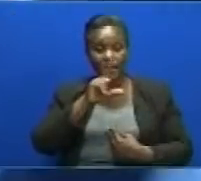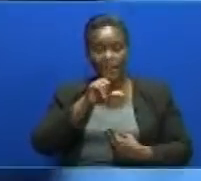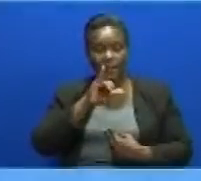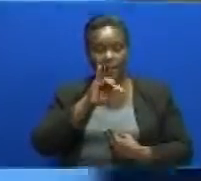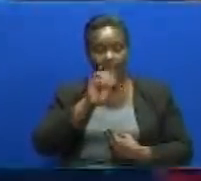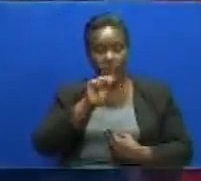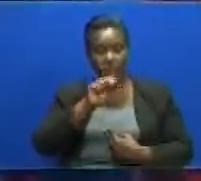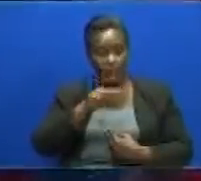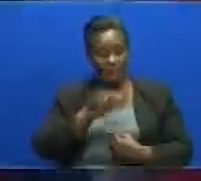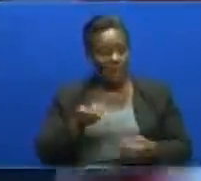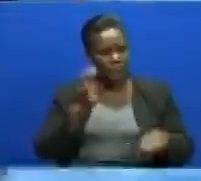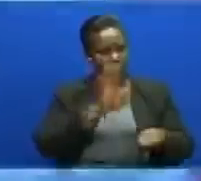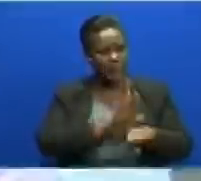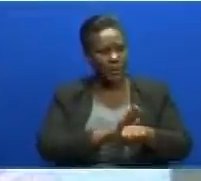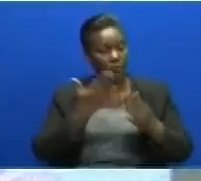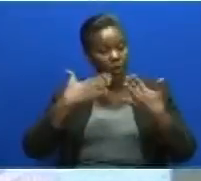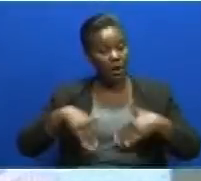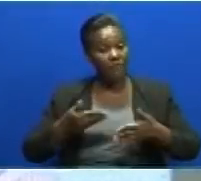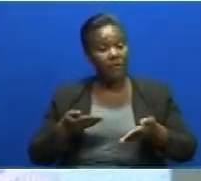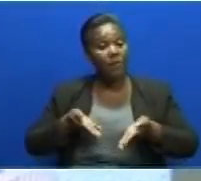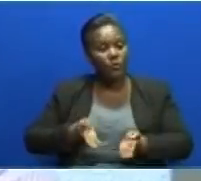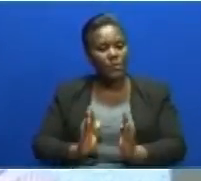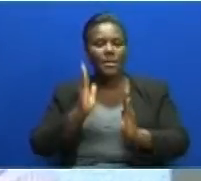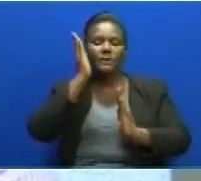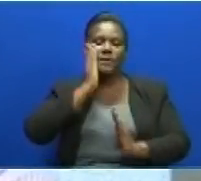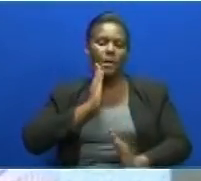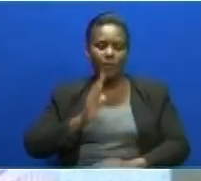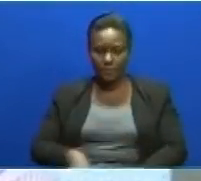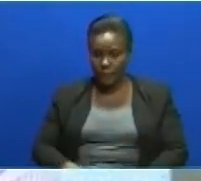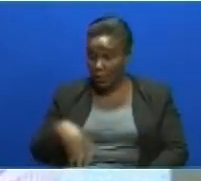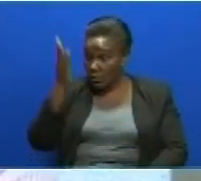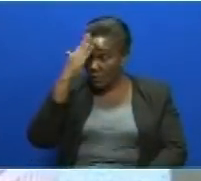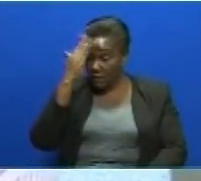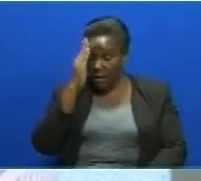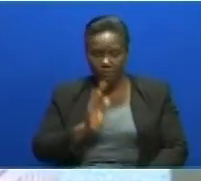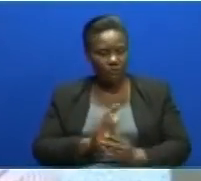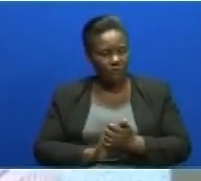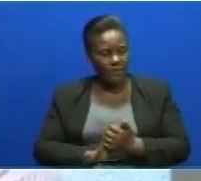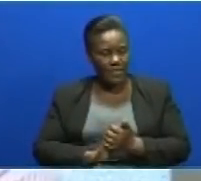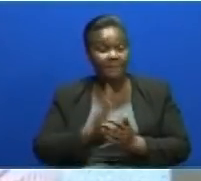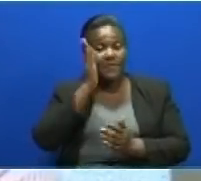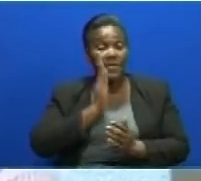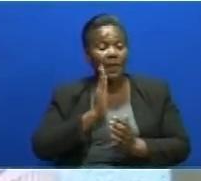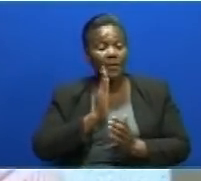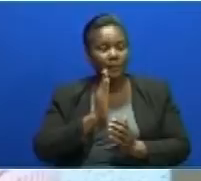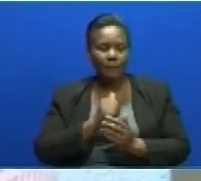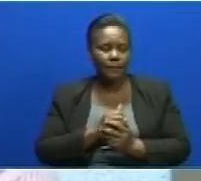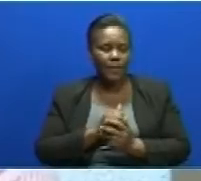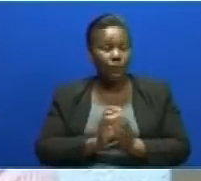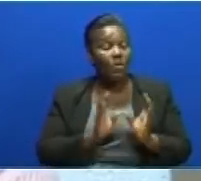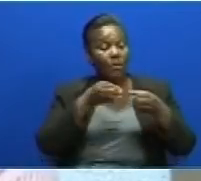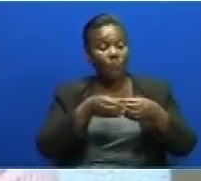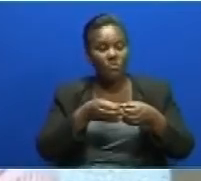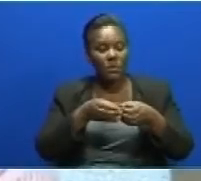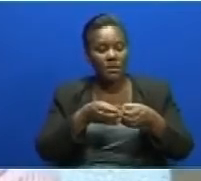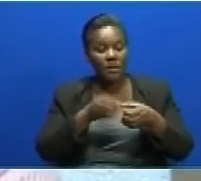afya uzazi kwa vijana. Tukumbuke haya hawa watu ambao katika makundi hatarishi wapo katika jamii